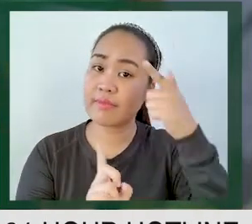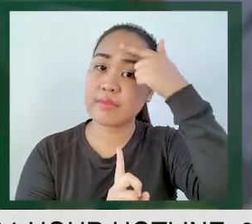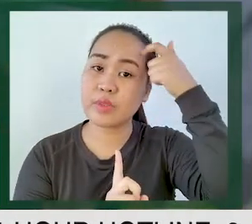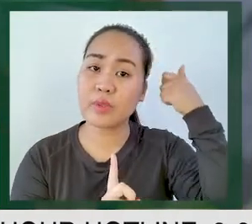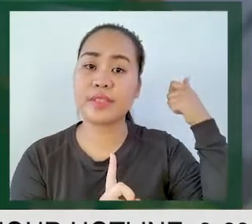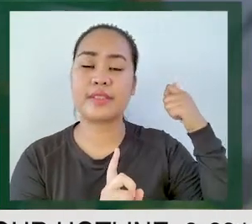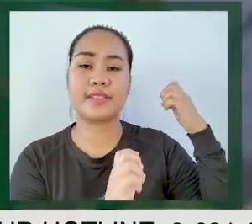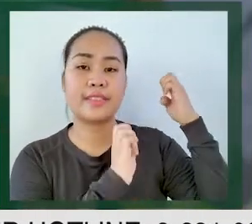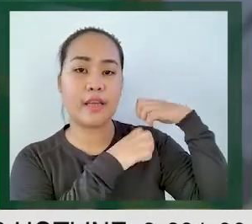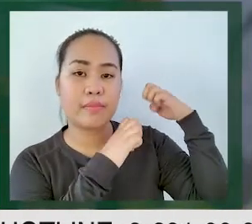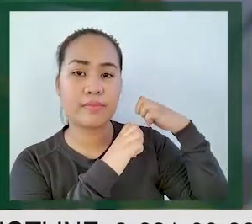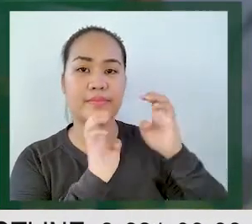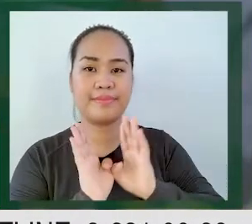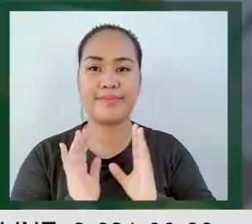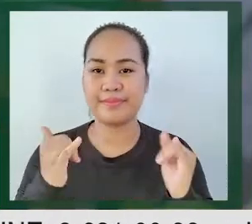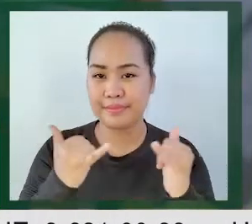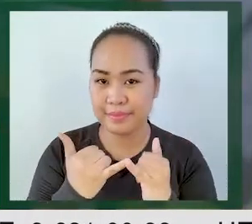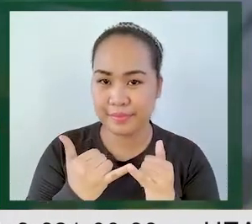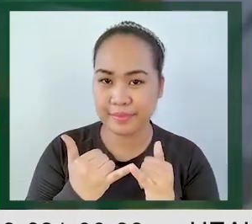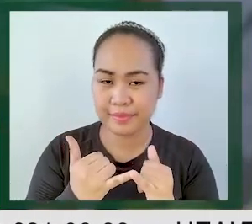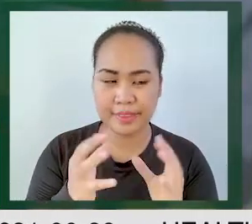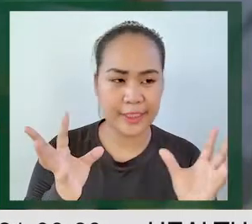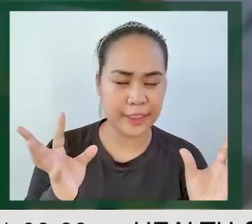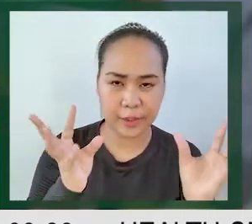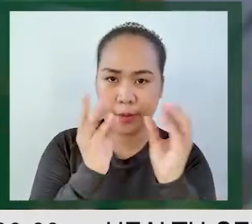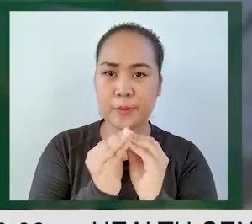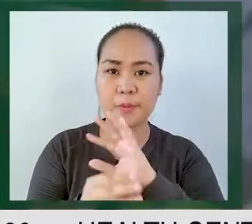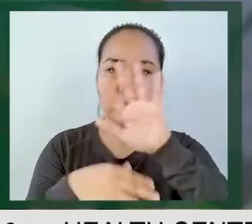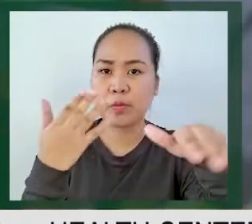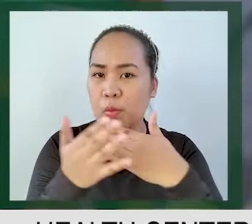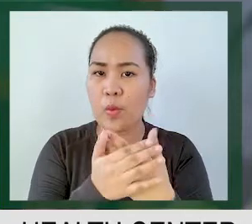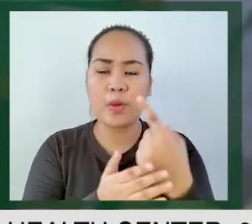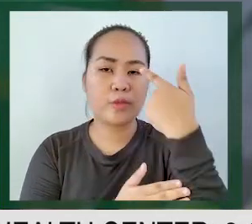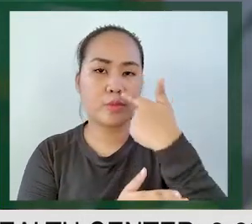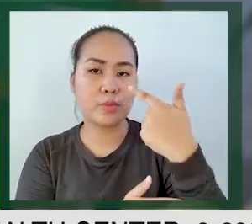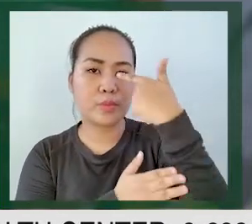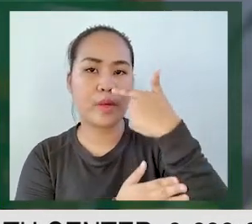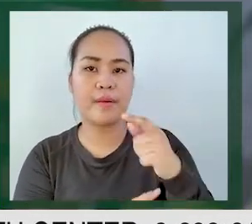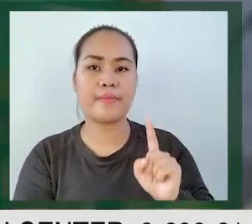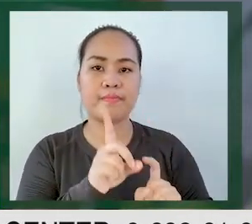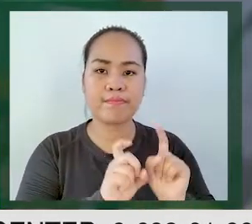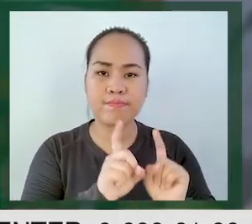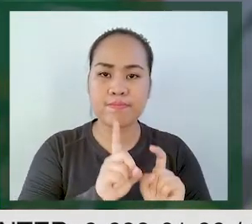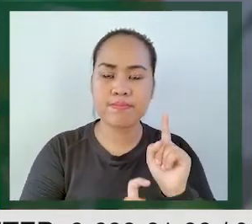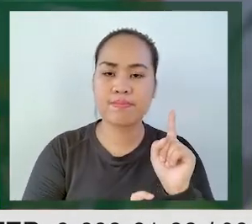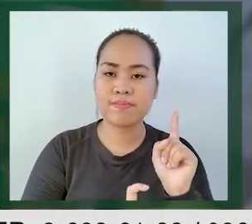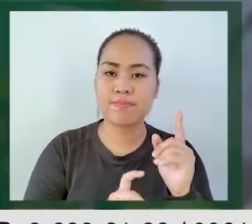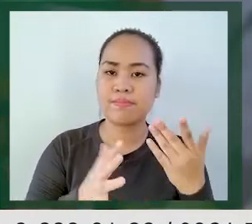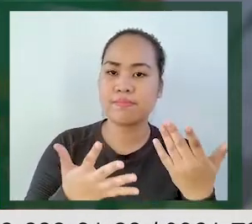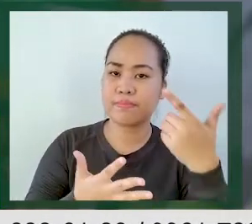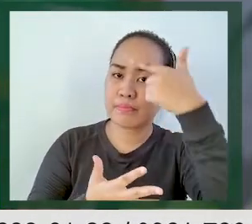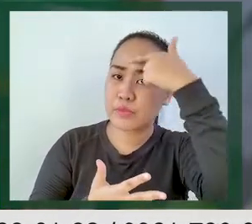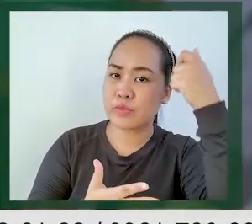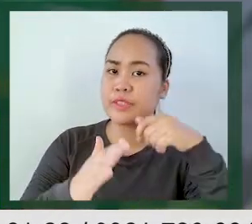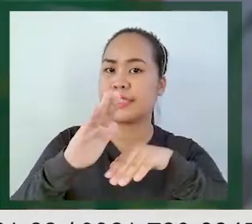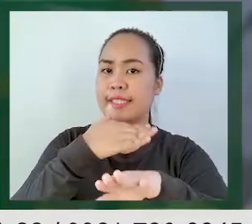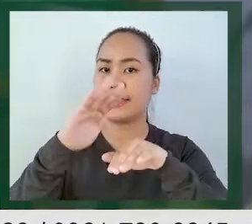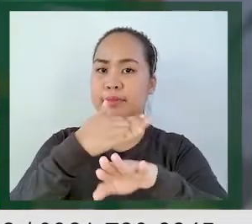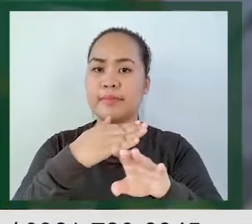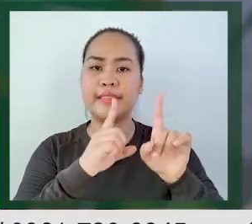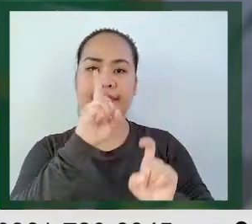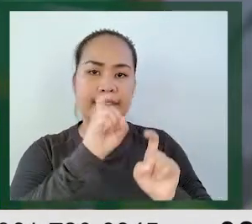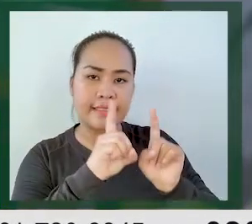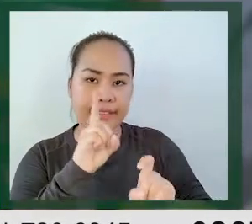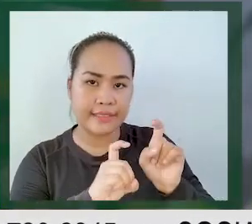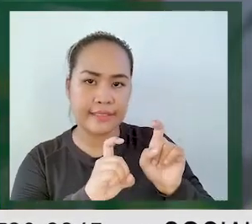swab testing, no. So, because of the accessibility of testing, availability of testing, especially sa aming